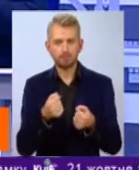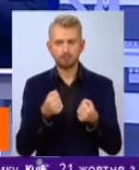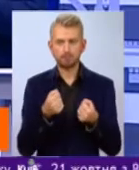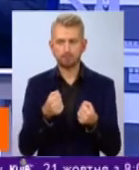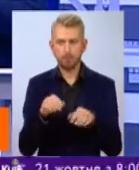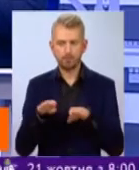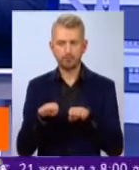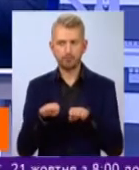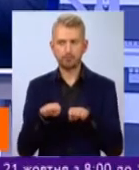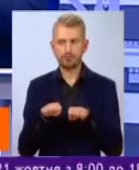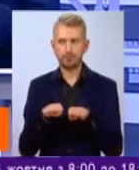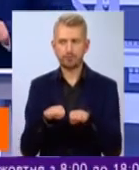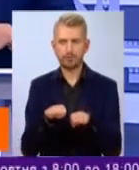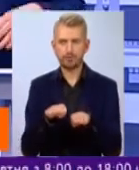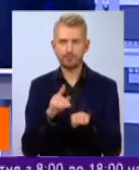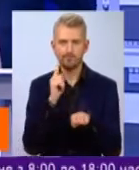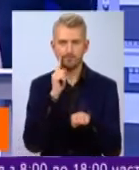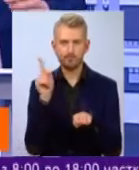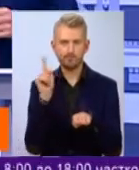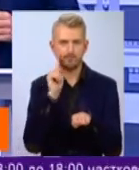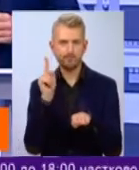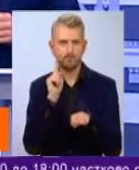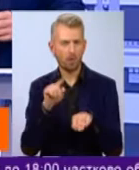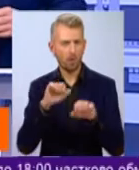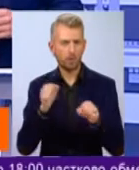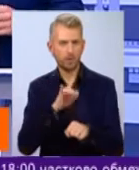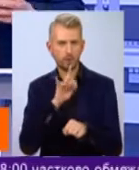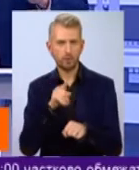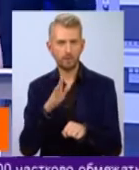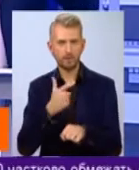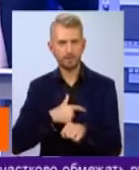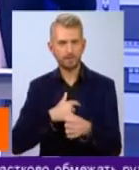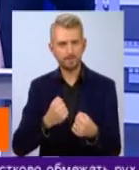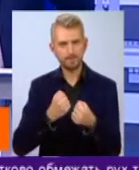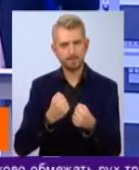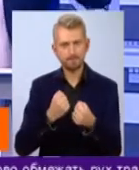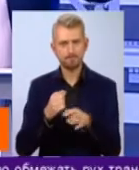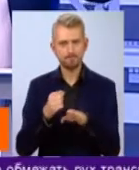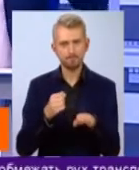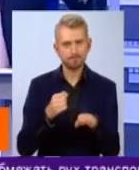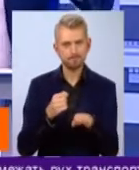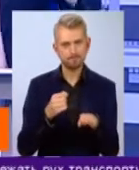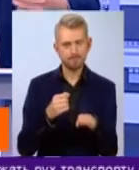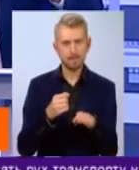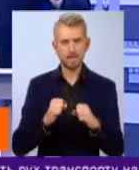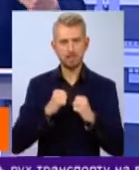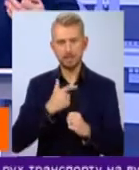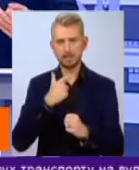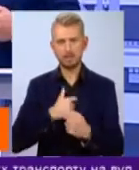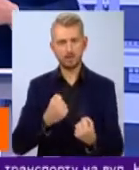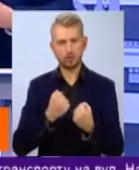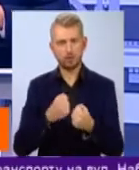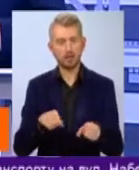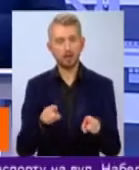не будете так швидко їхати. Ви будете, вас буде спрацьовувати сам інстинкт, ви будете намагатись себе застрахувати,